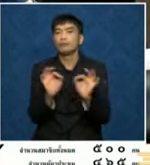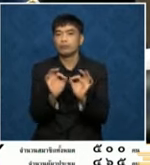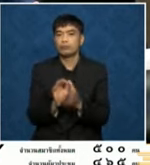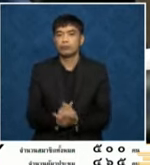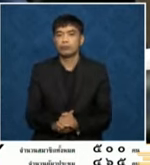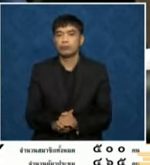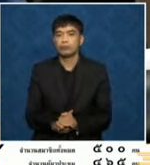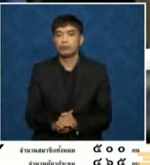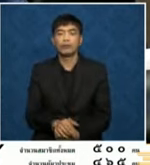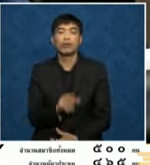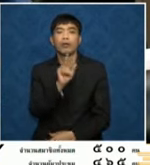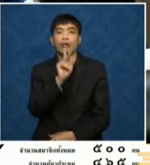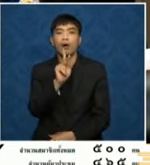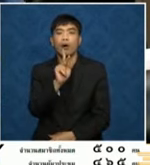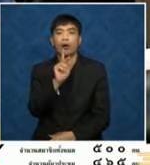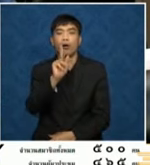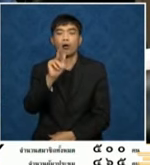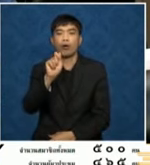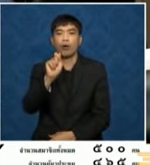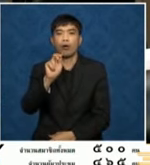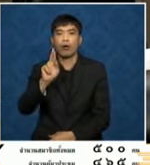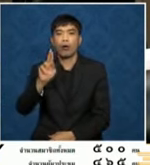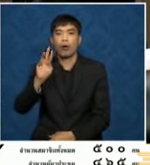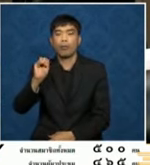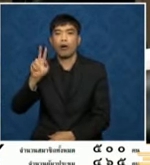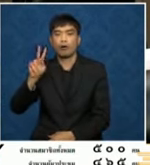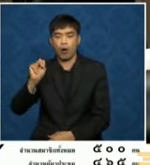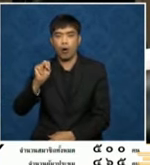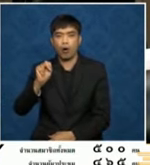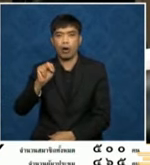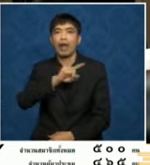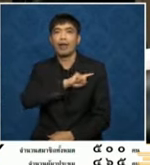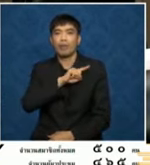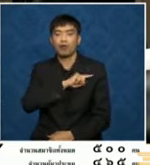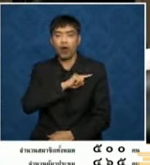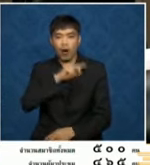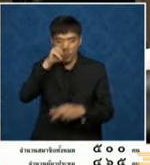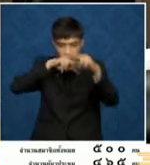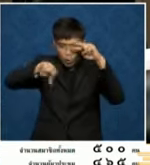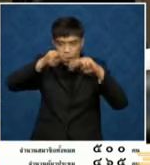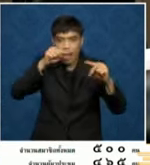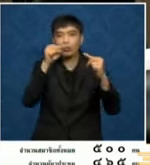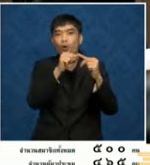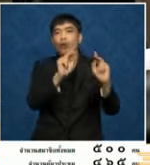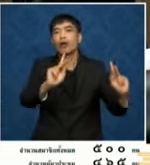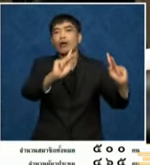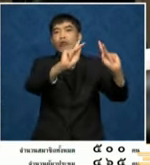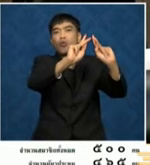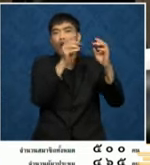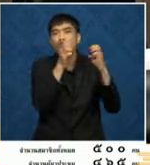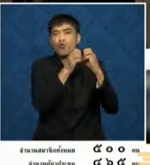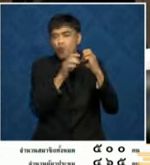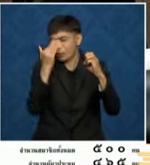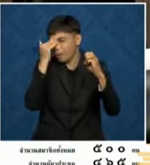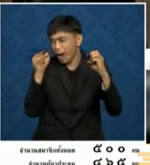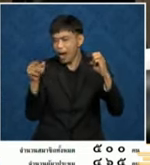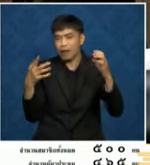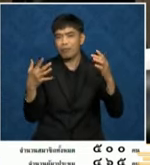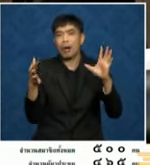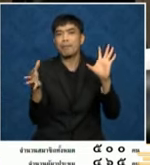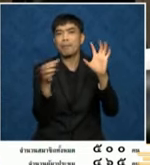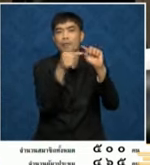อยู่ทุกที่จริงๆการแก้ไขปัญหาการหลบหนีเข้าเมืองท่านก็ไปยุ่งกับกระทรวงแรงงานถามว่าทำอะไรบ้าง